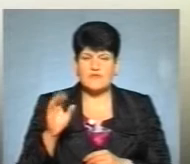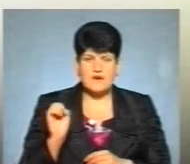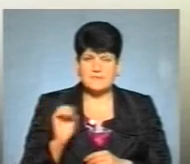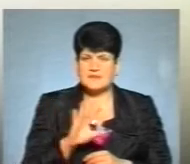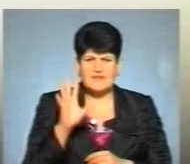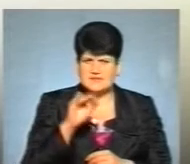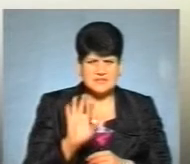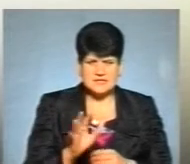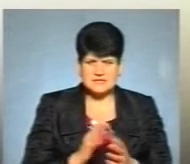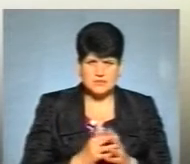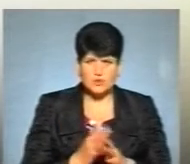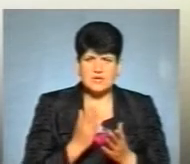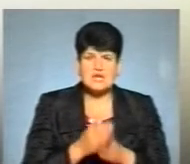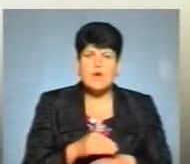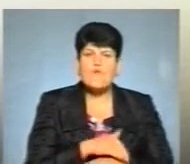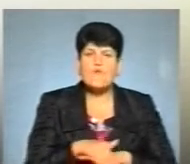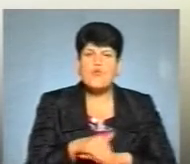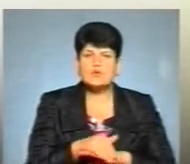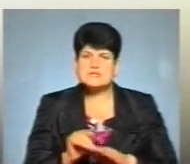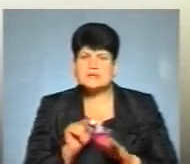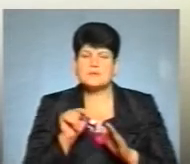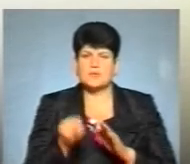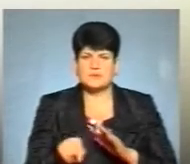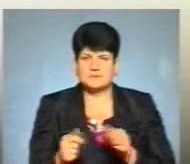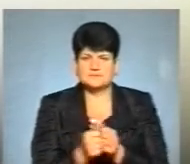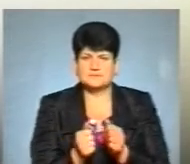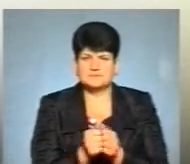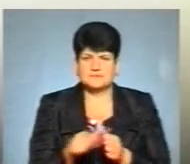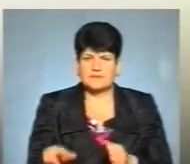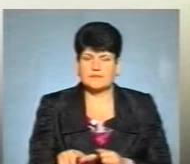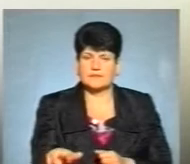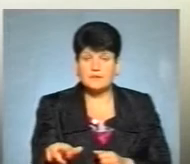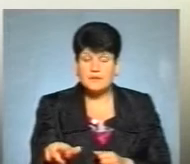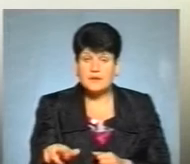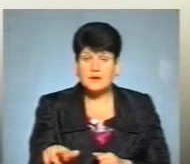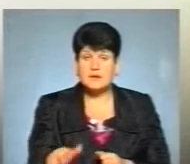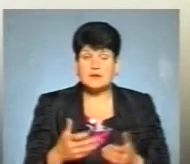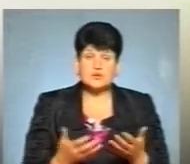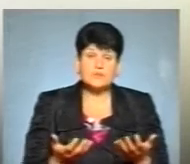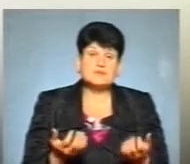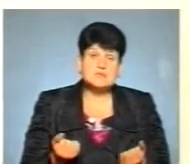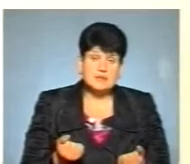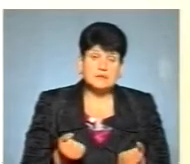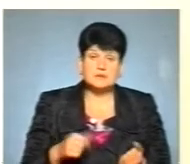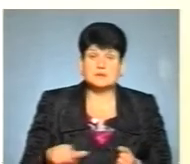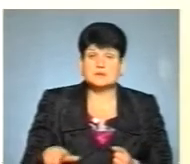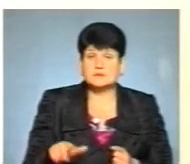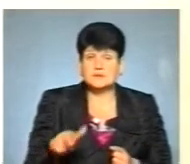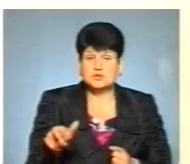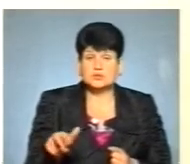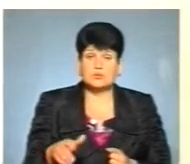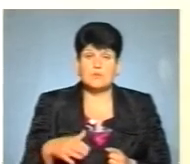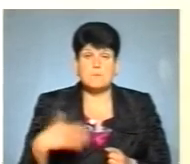яка в зоні заплави, і тобто в зоні підтоплення Дністра. Тому що Дністер, якщо взяти Дністер праву